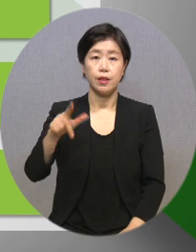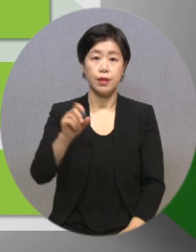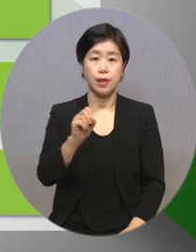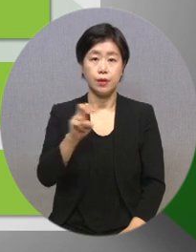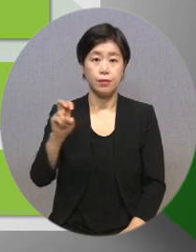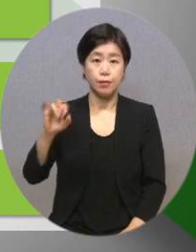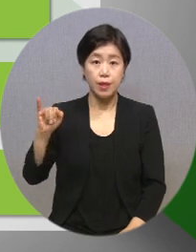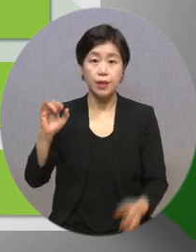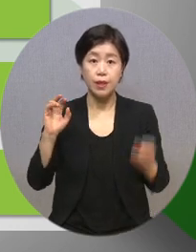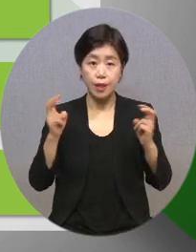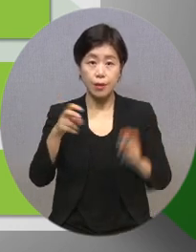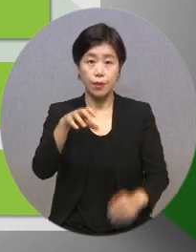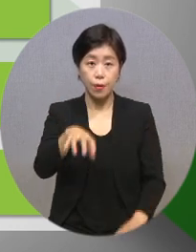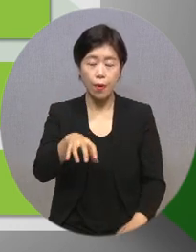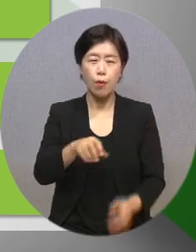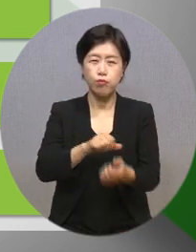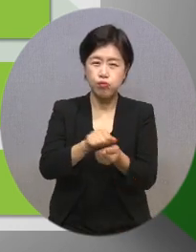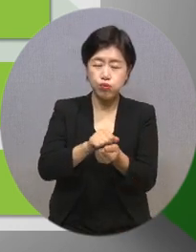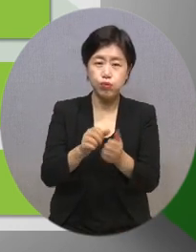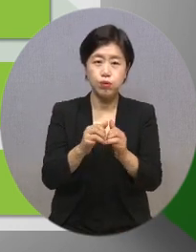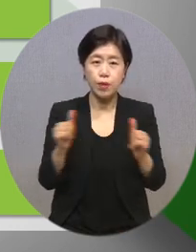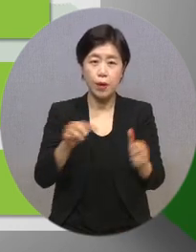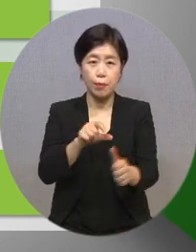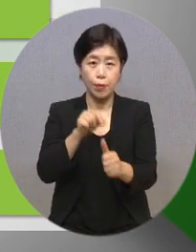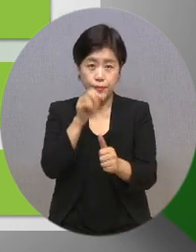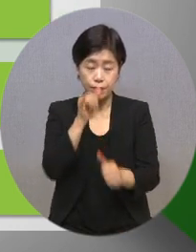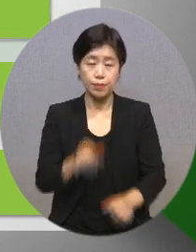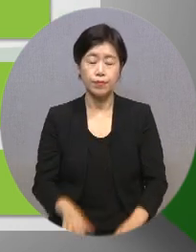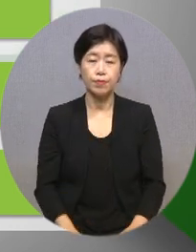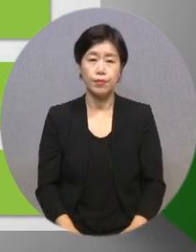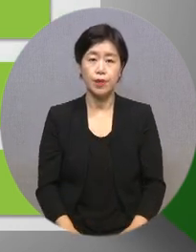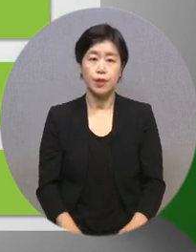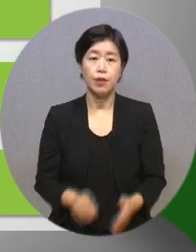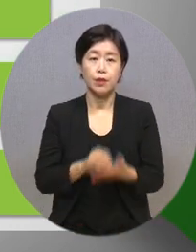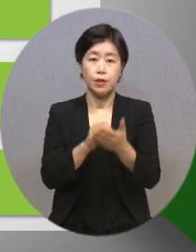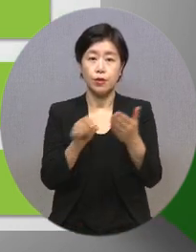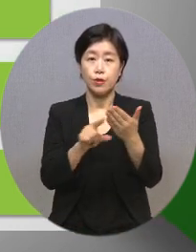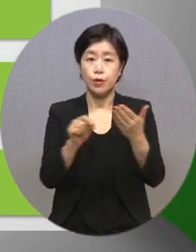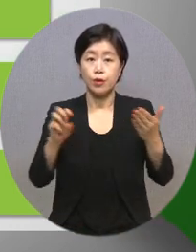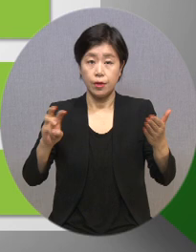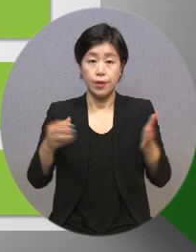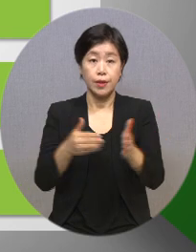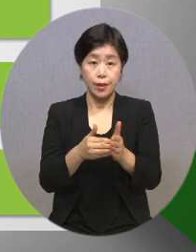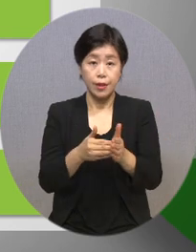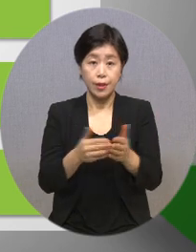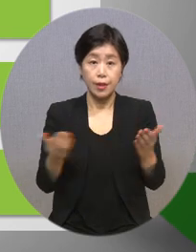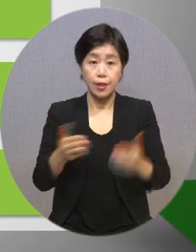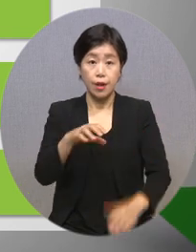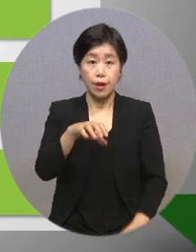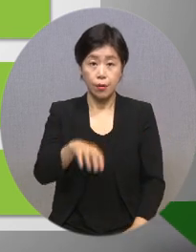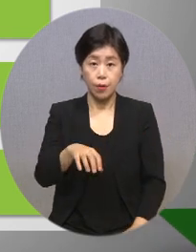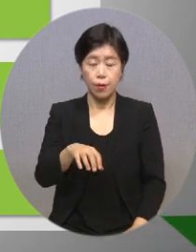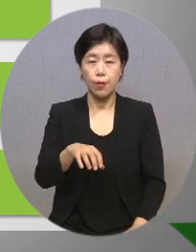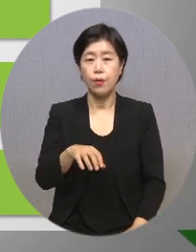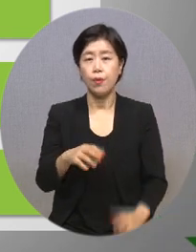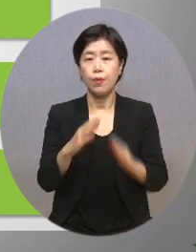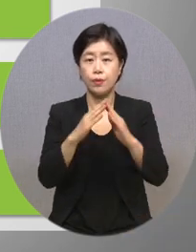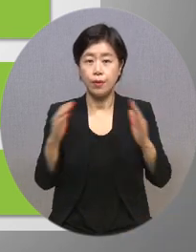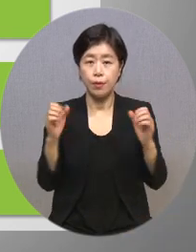장미산업에서 세탁원을 모집합니다. 접수 마감일은 9월 30일까지며 근무지는 전북